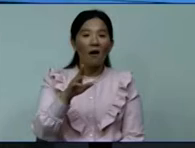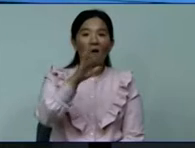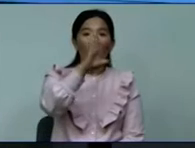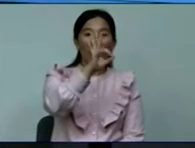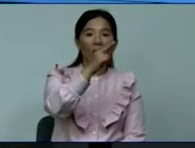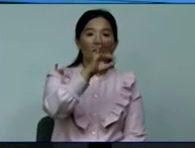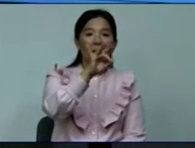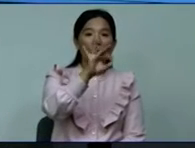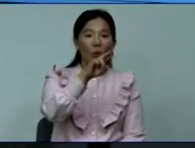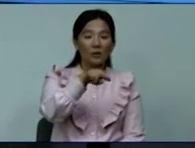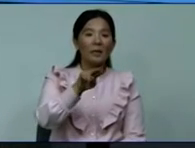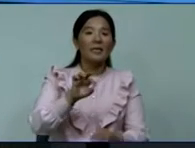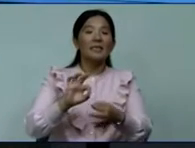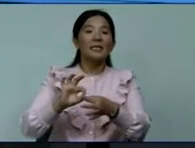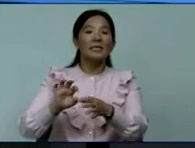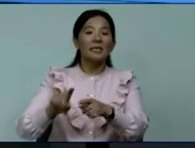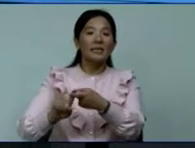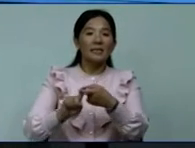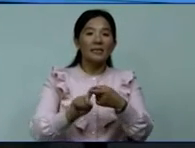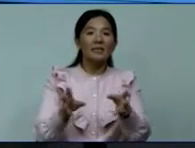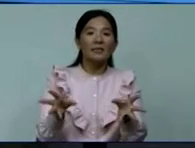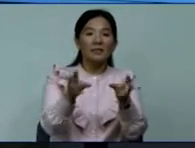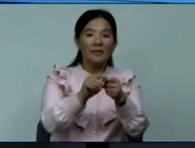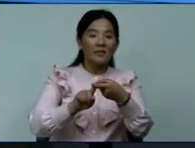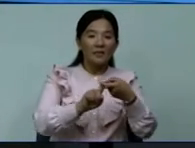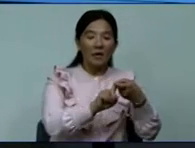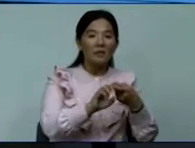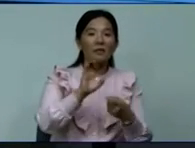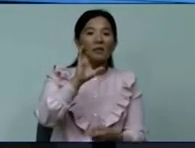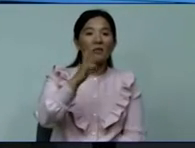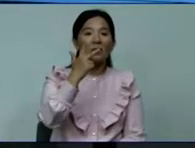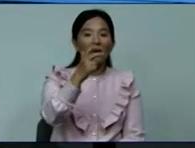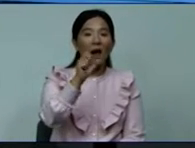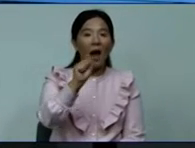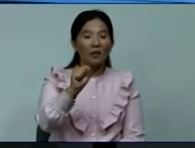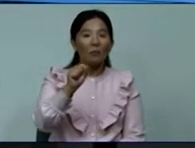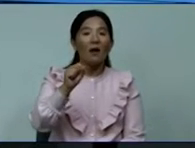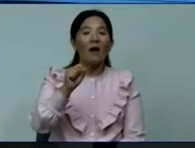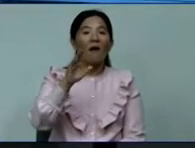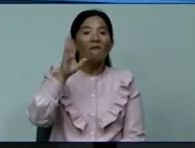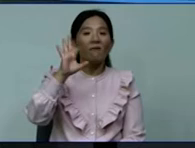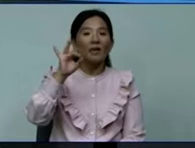Водород соединяется. Три атома водорода образуют